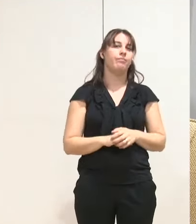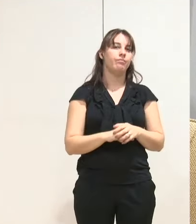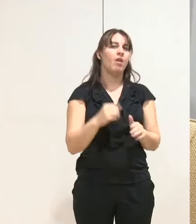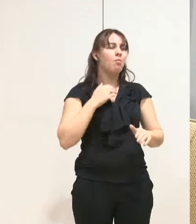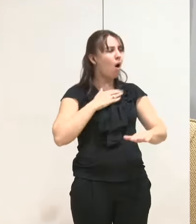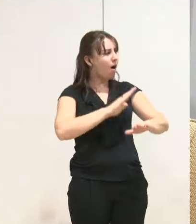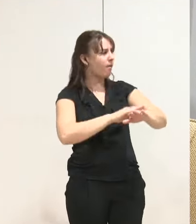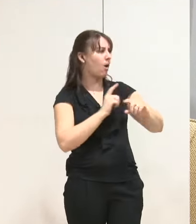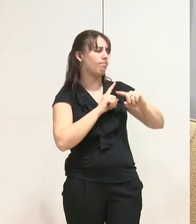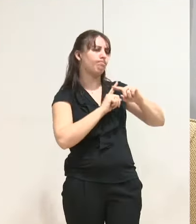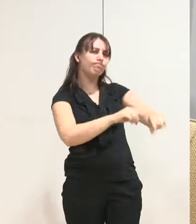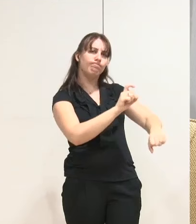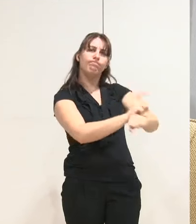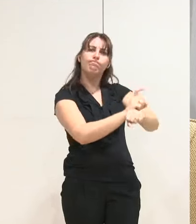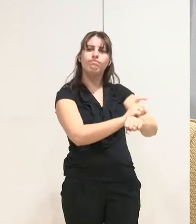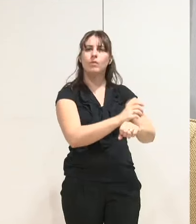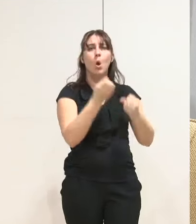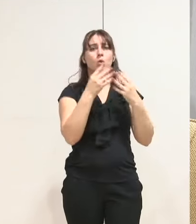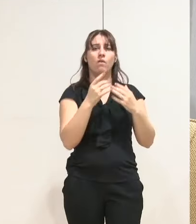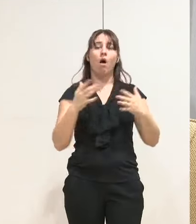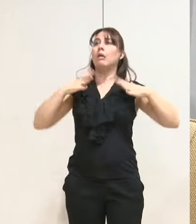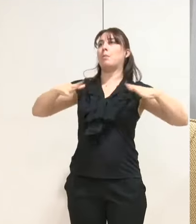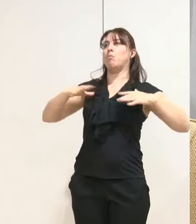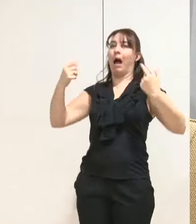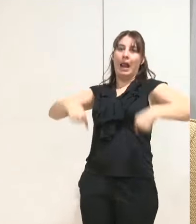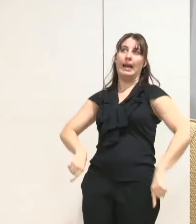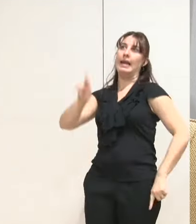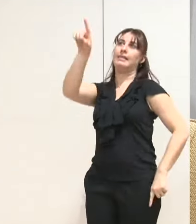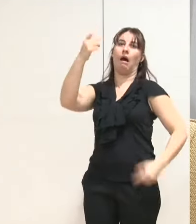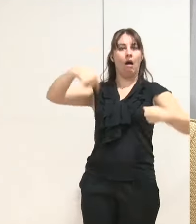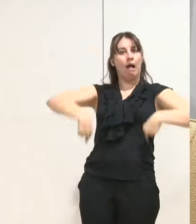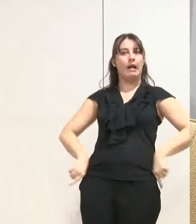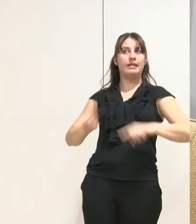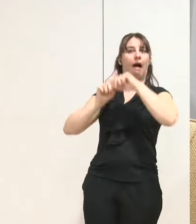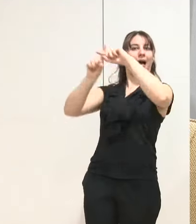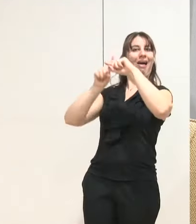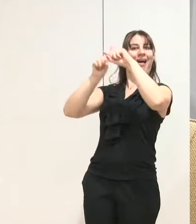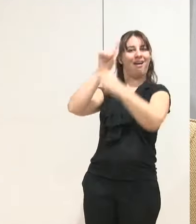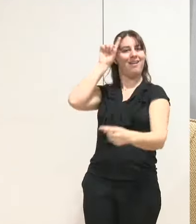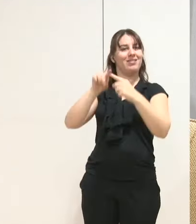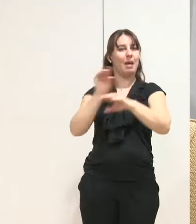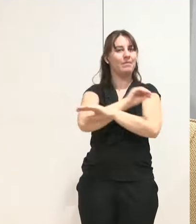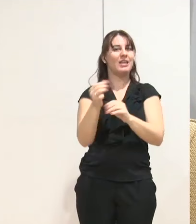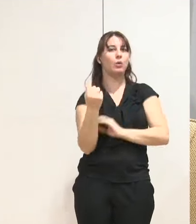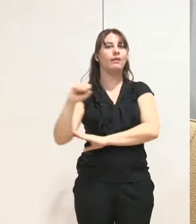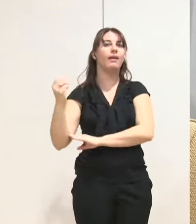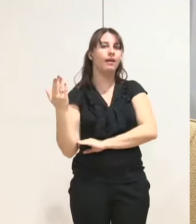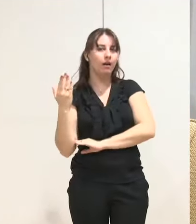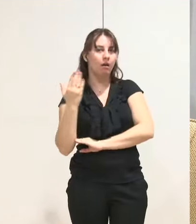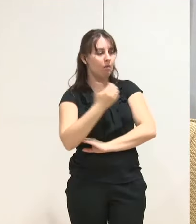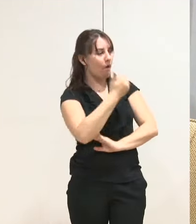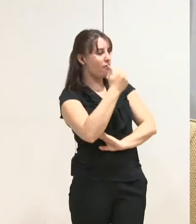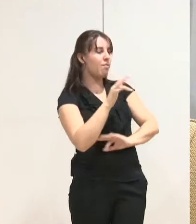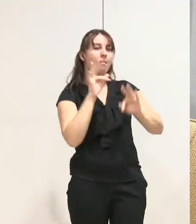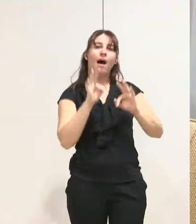aussi c'est de systématiquement vous cacher derrière l'État en matière d'insécurité alors que vous menez pas à bien votre votre mission de